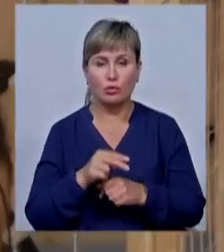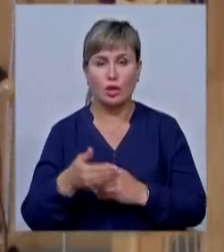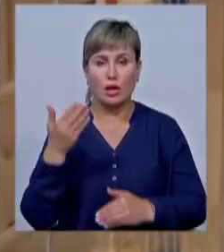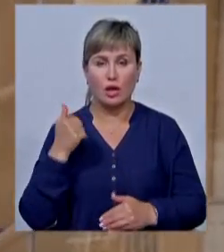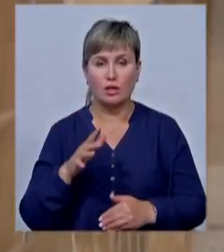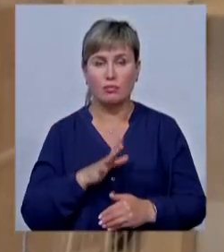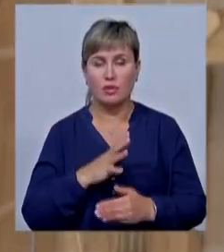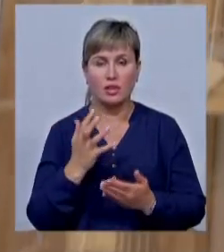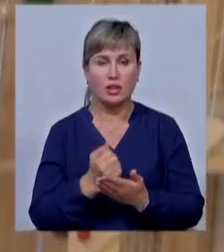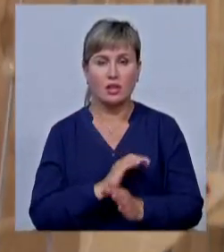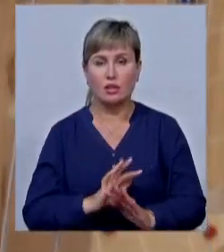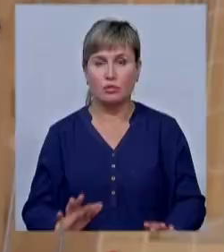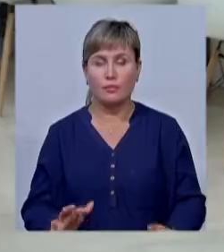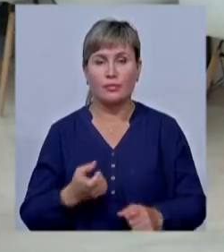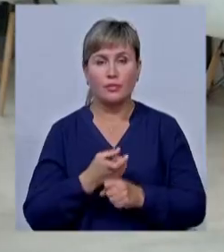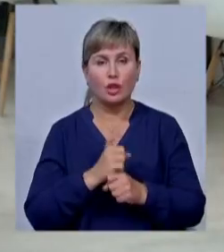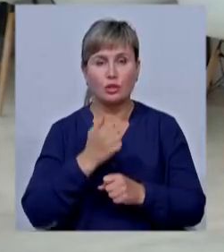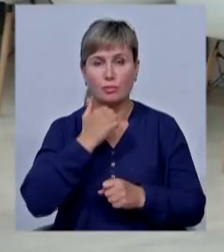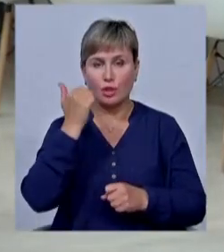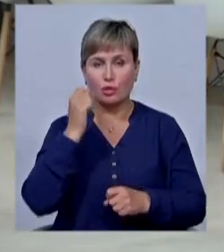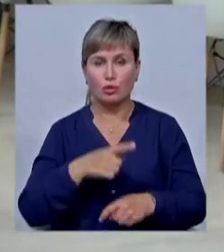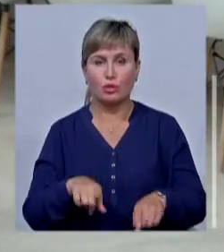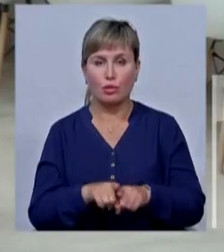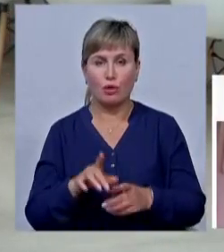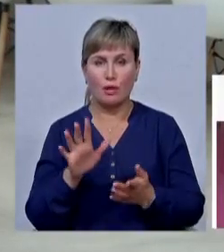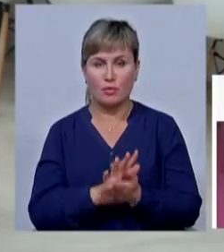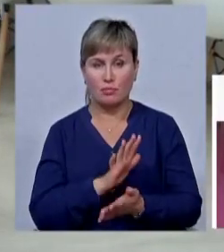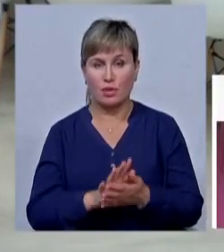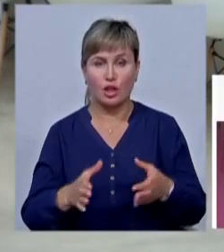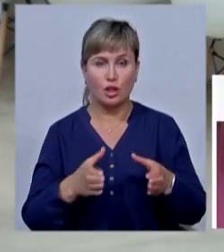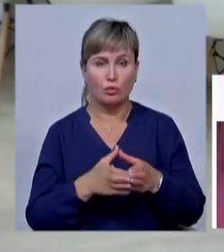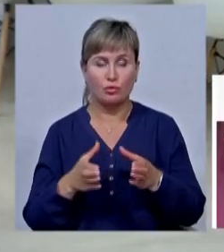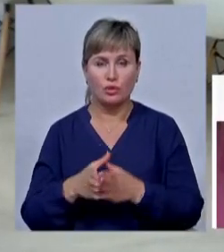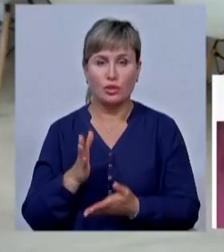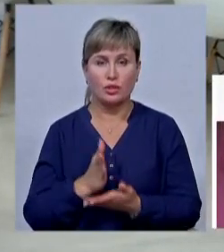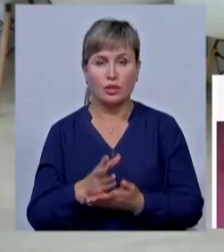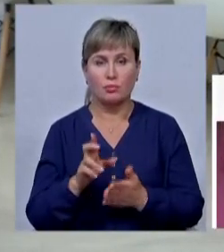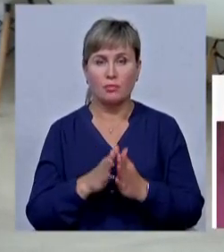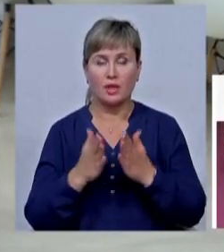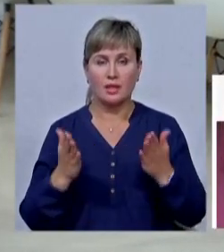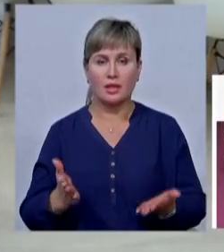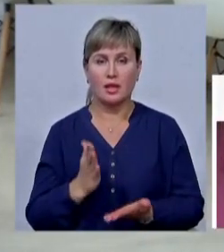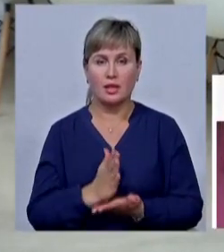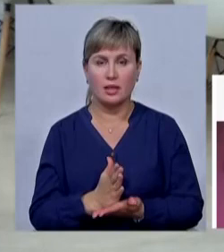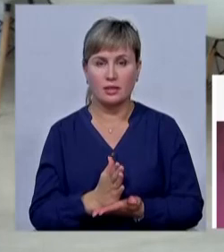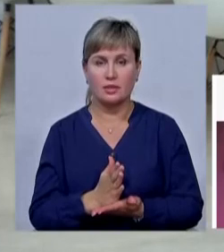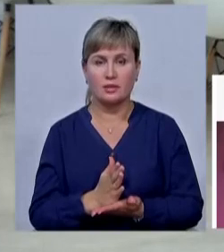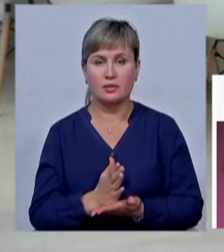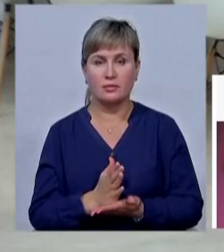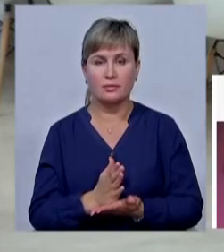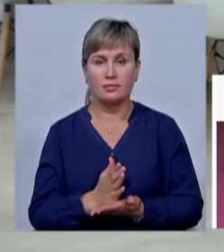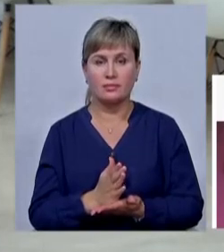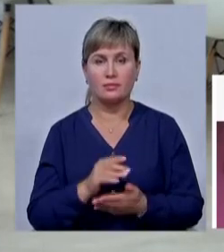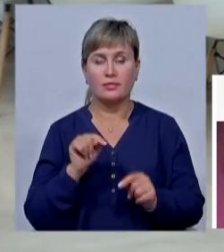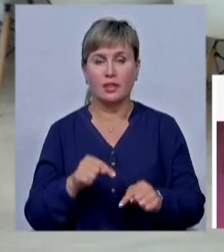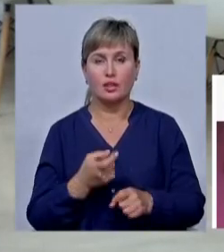им недоступны. Очень благодарна, что вот такое, тем более бесплатные кружки, библиотека есть.